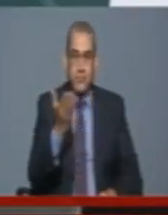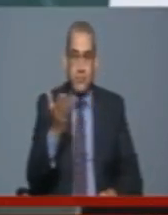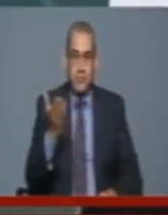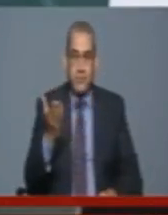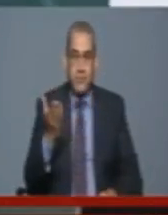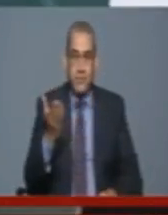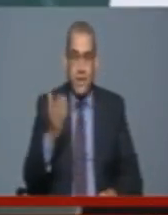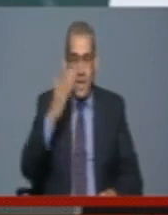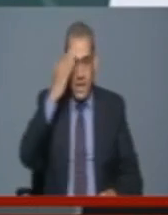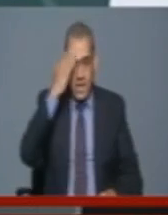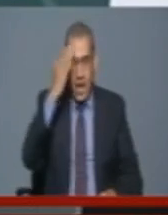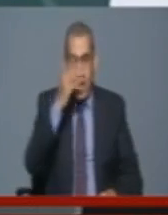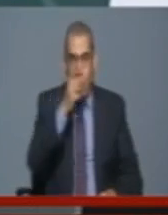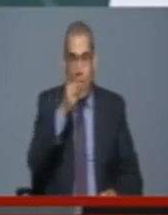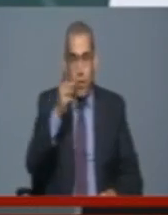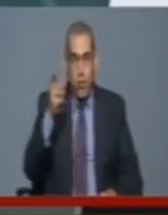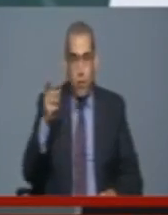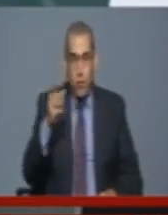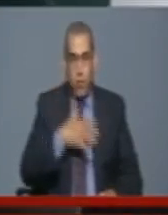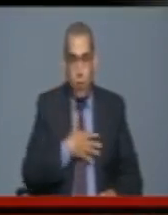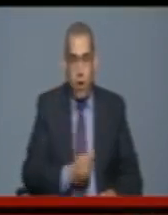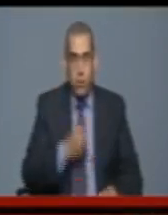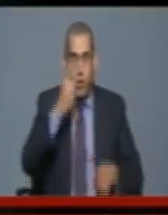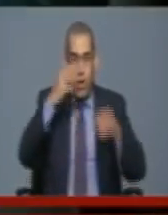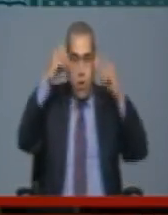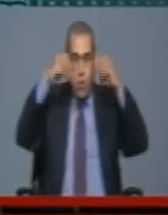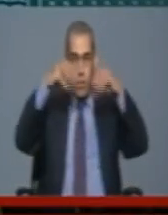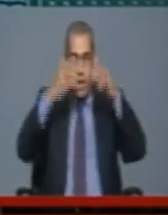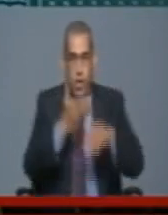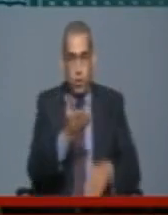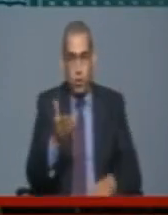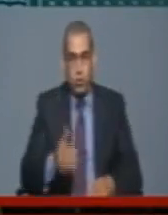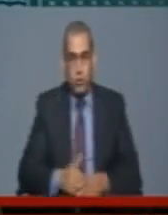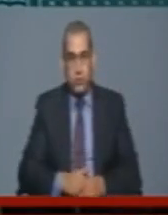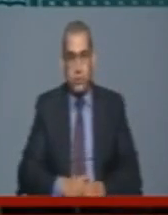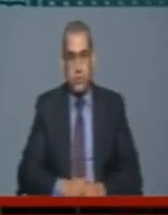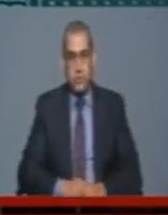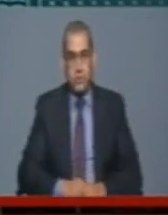السلام عليكم ورحمة الله وبركاته.